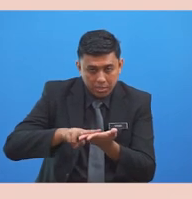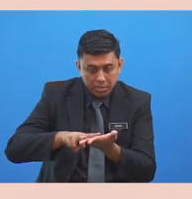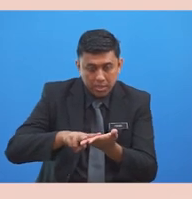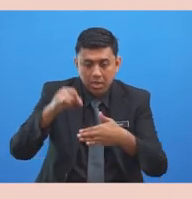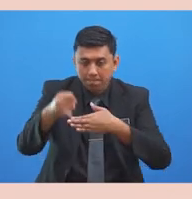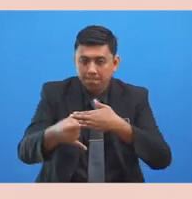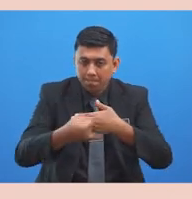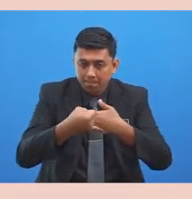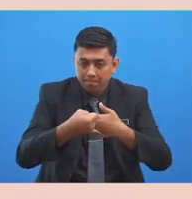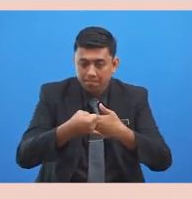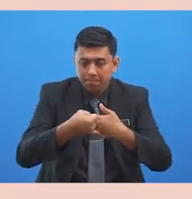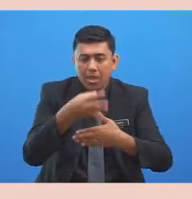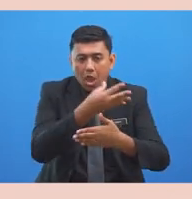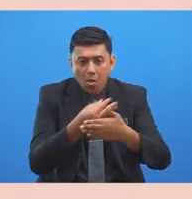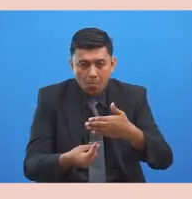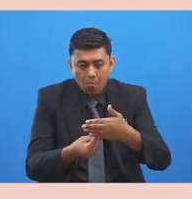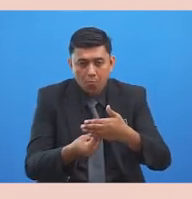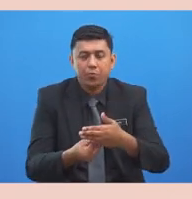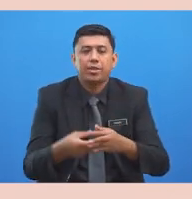dari papan kekunci.